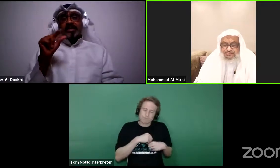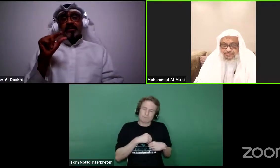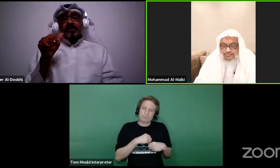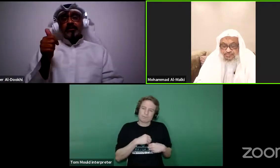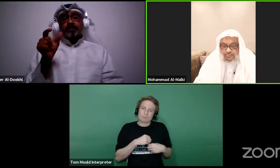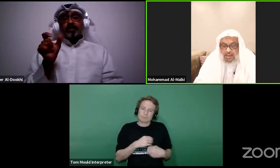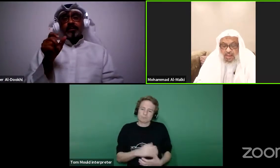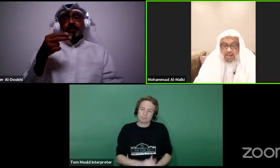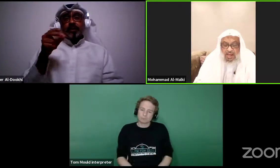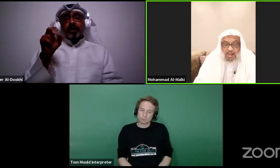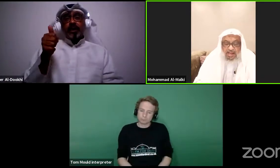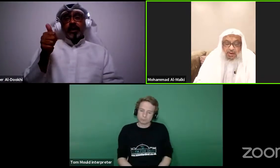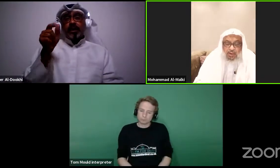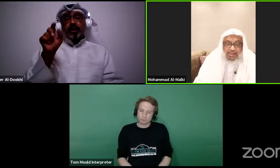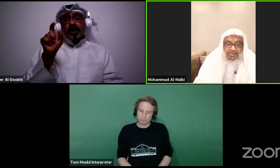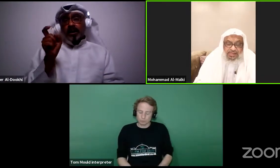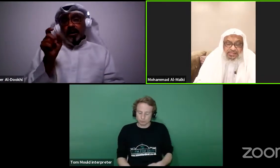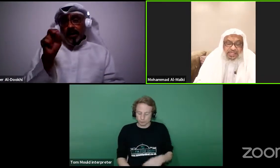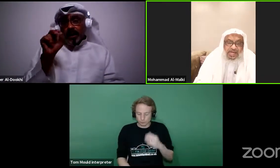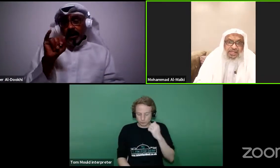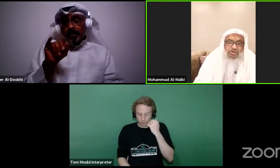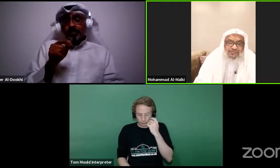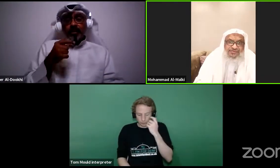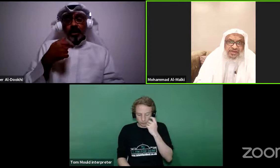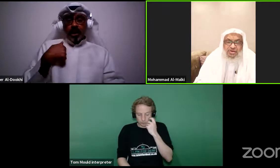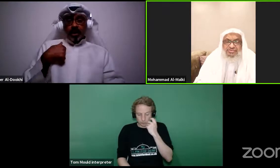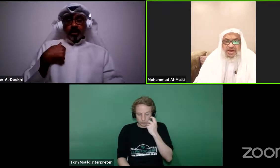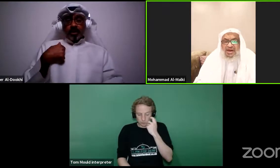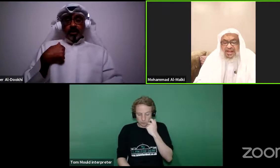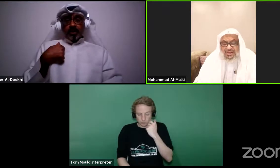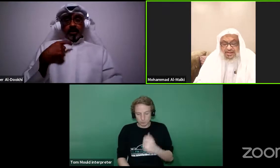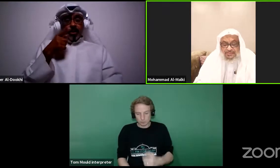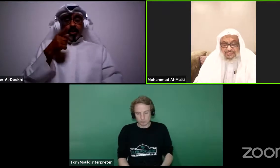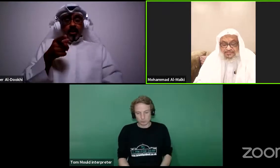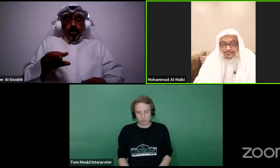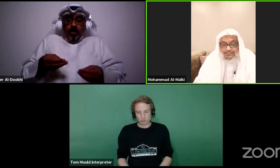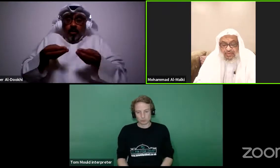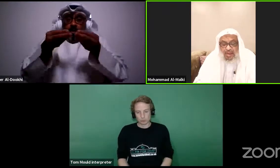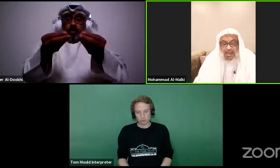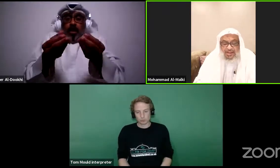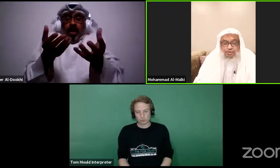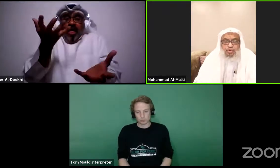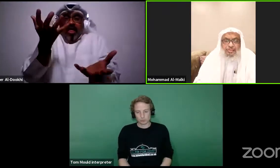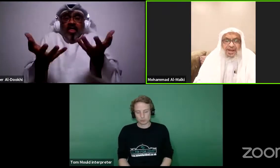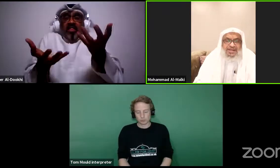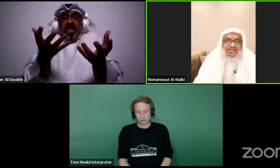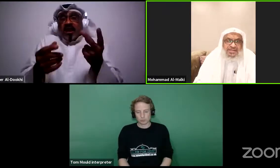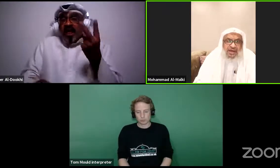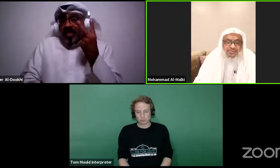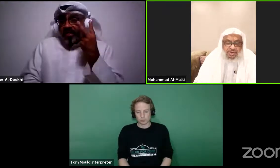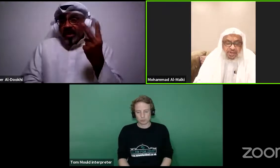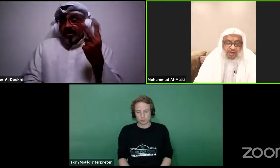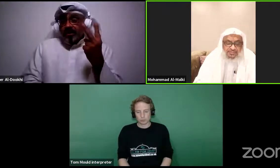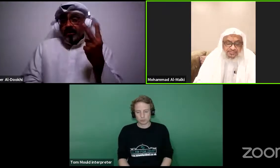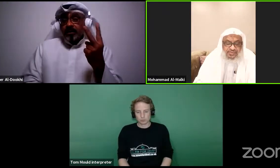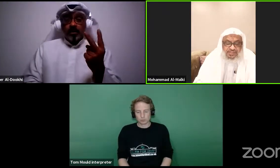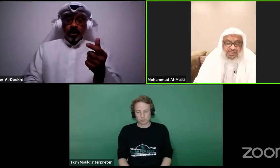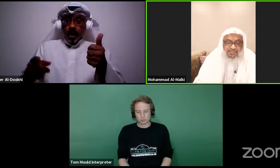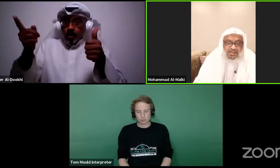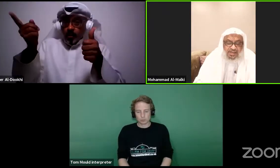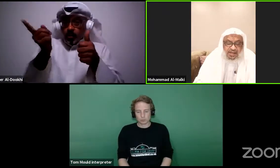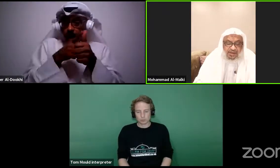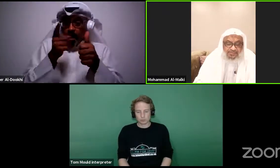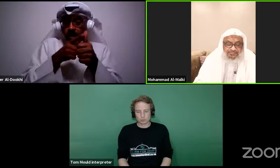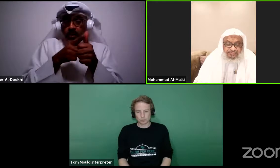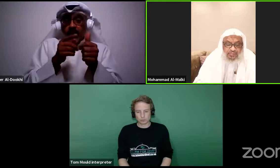مسلم: ألا وإني تارك فيكم ثقلين أحدهما